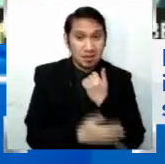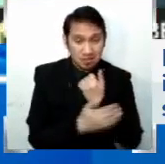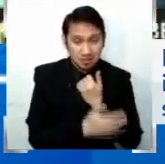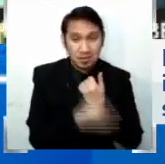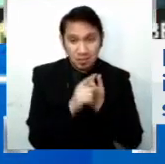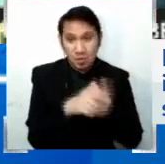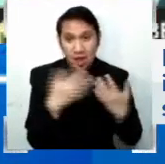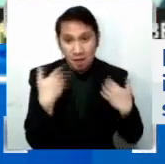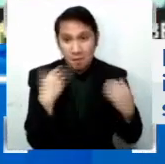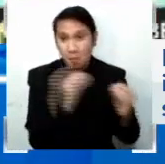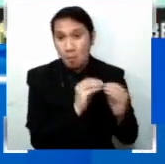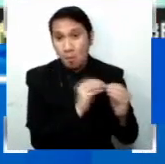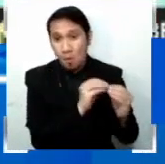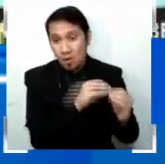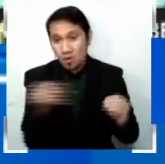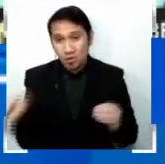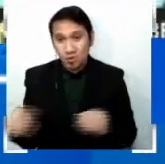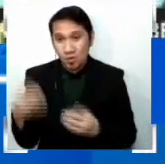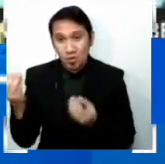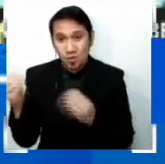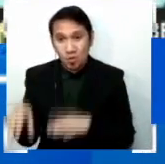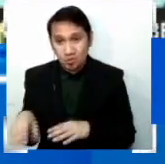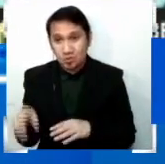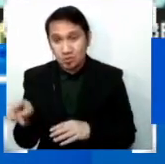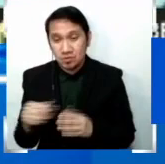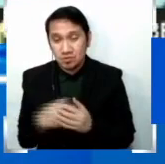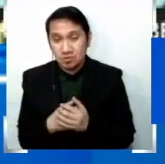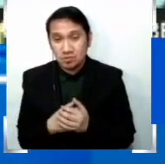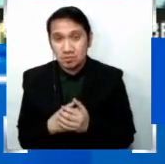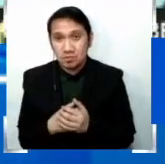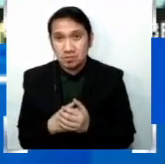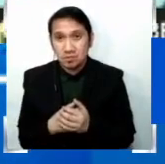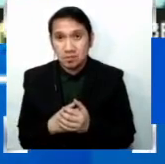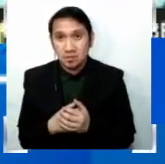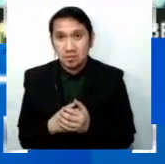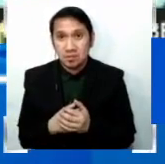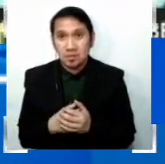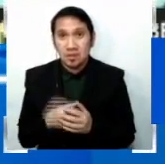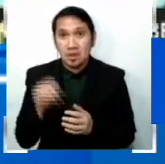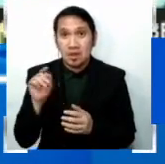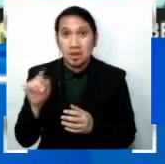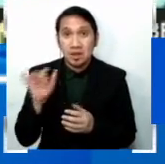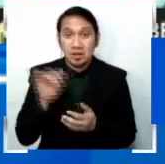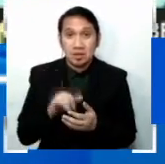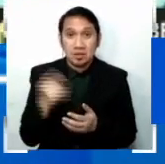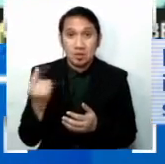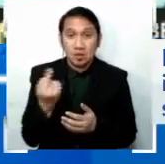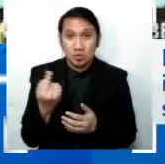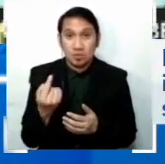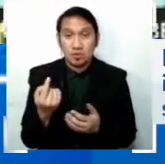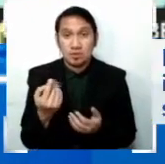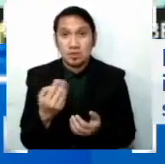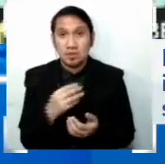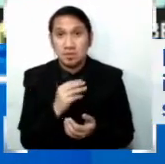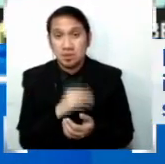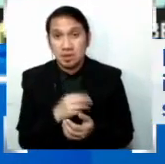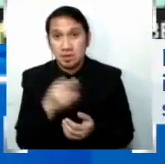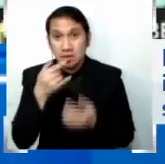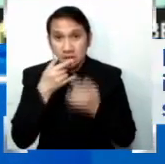EMS lang po ang nag-deliver ng local and ng only surgical medical grade surgical face mask